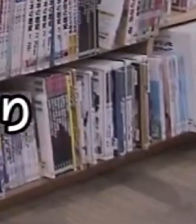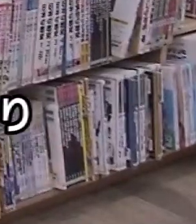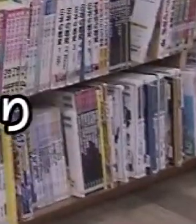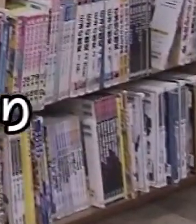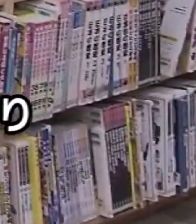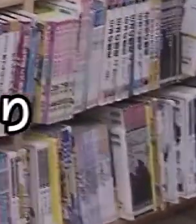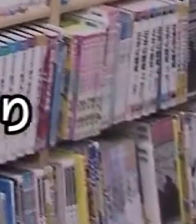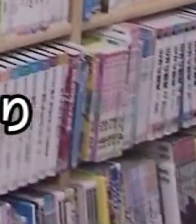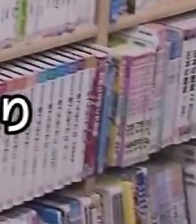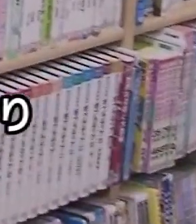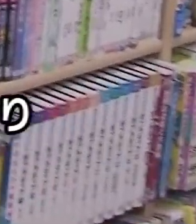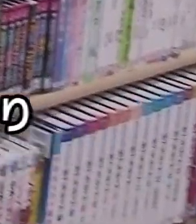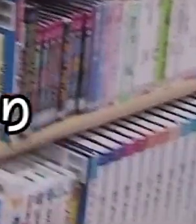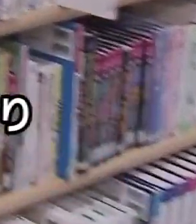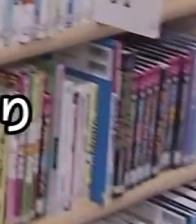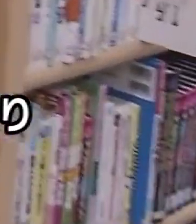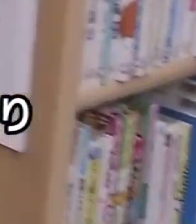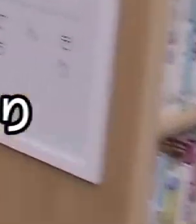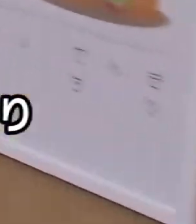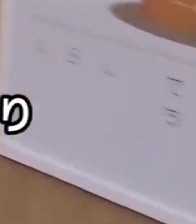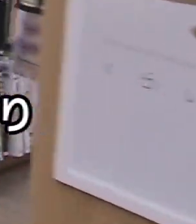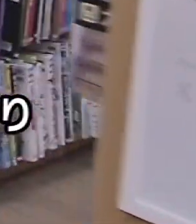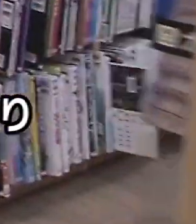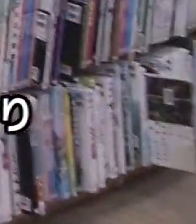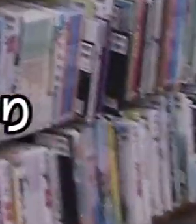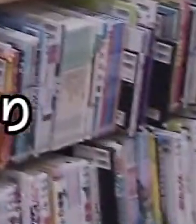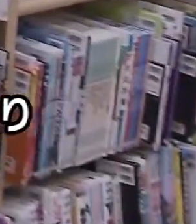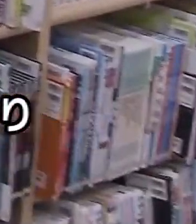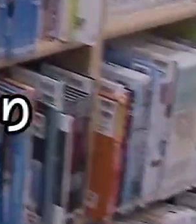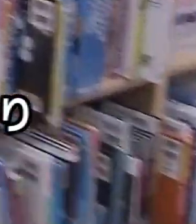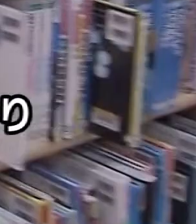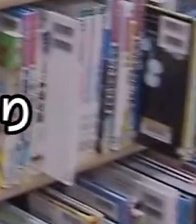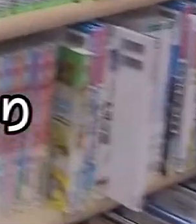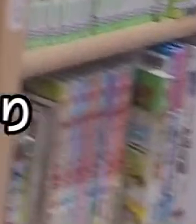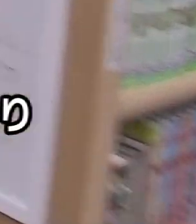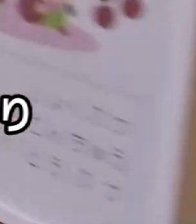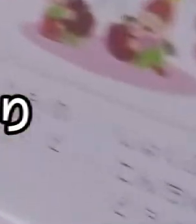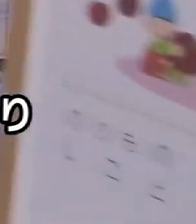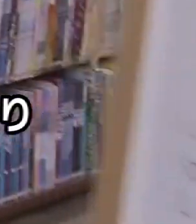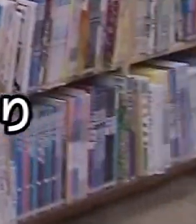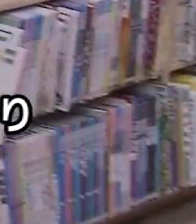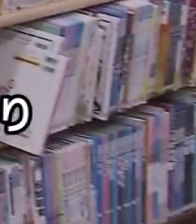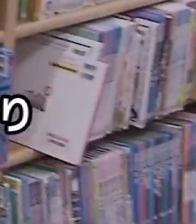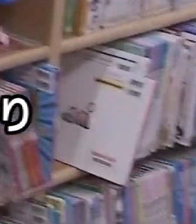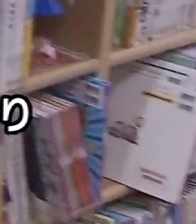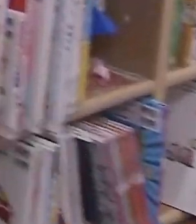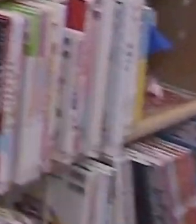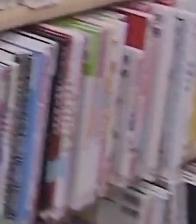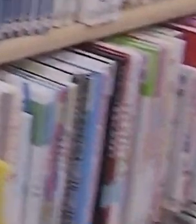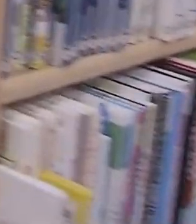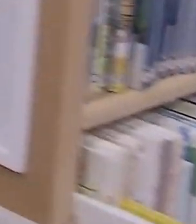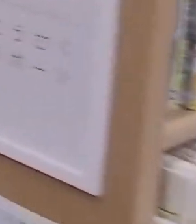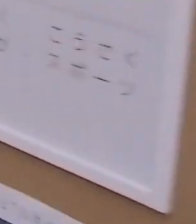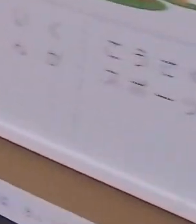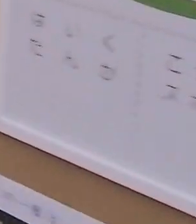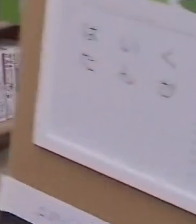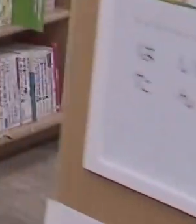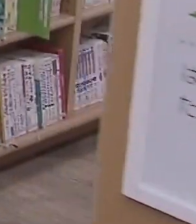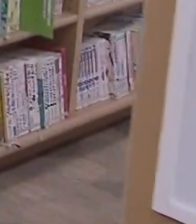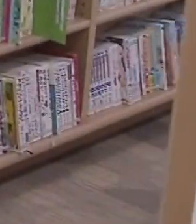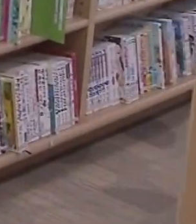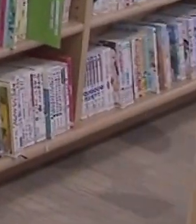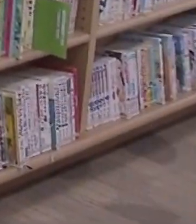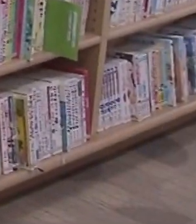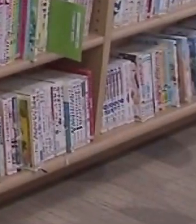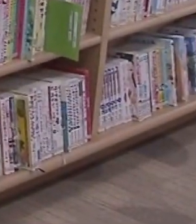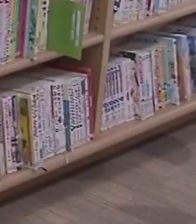読書は楽しいだけでなく、新しい発見があったり、知識や想像力、語彙力が身についたりと、自分を高められるのも魅力